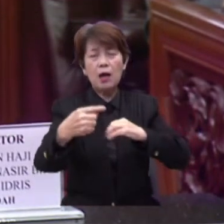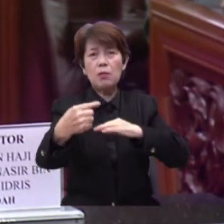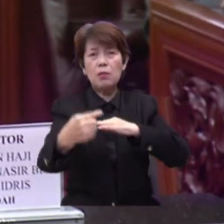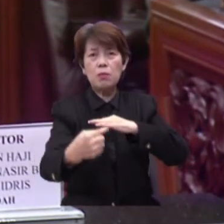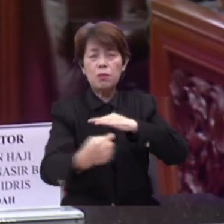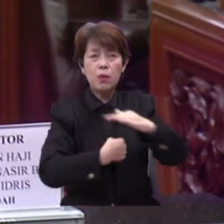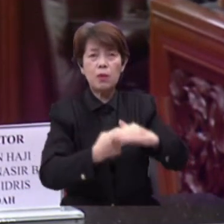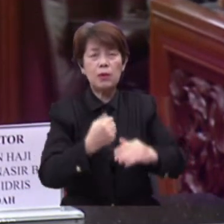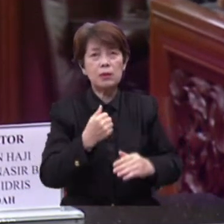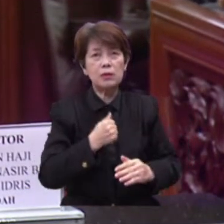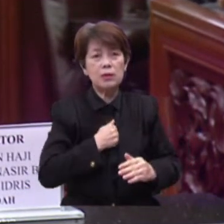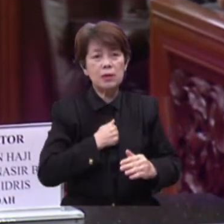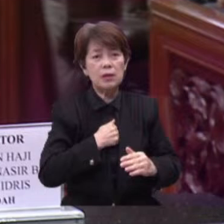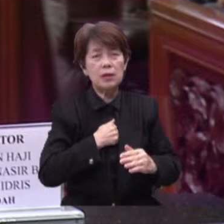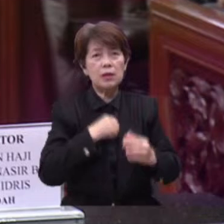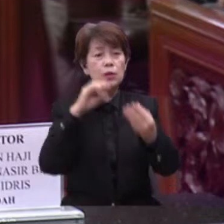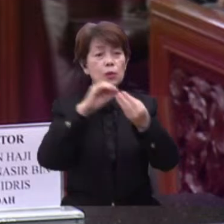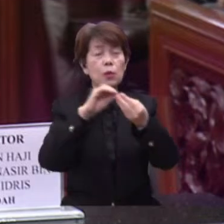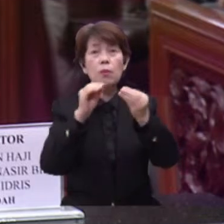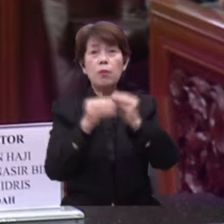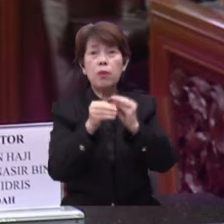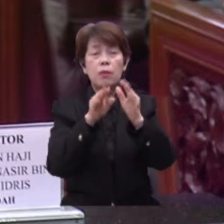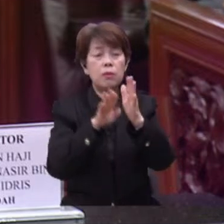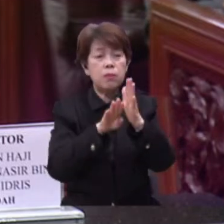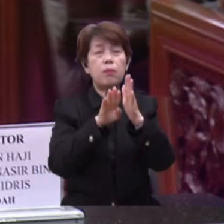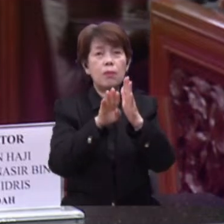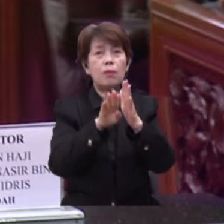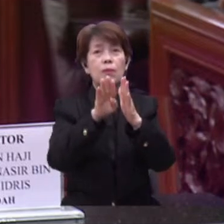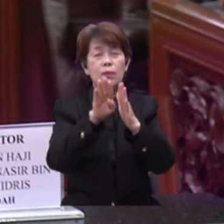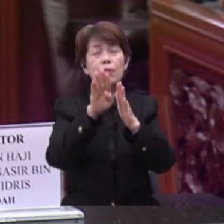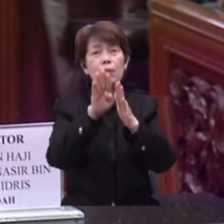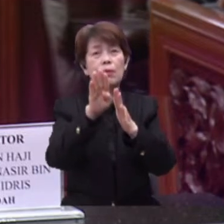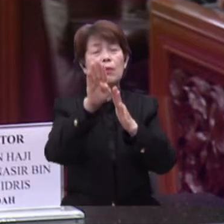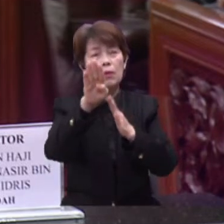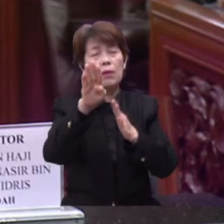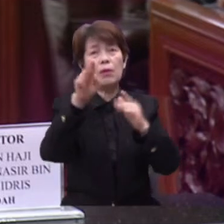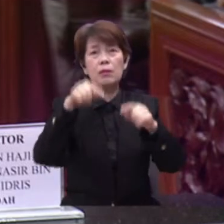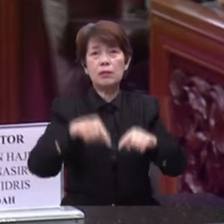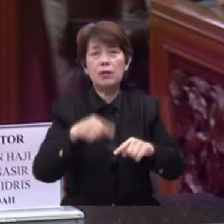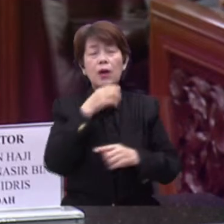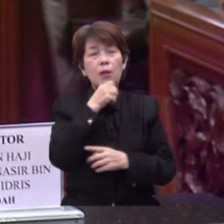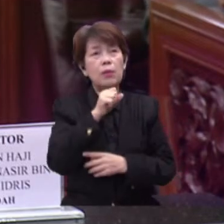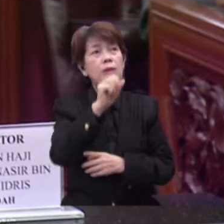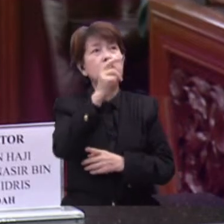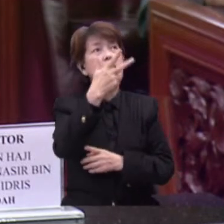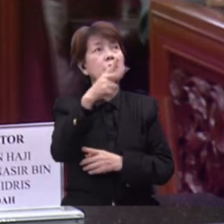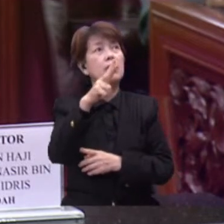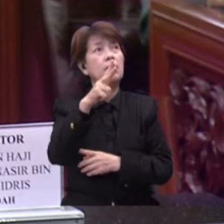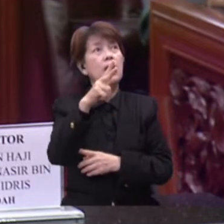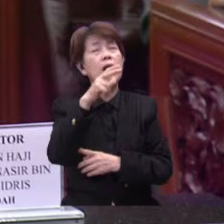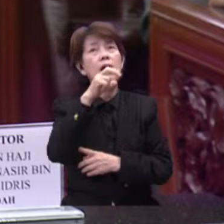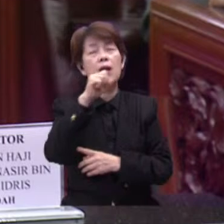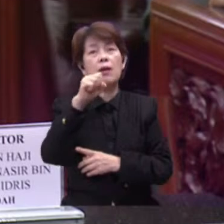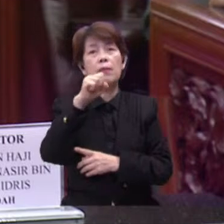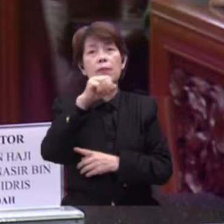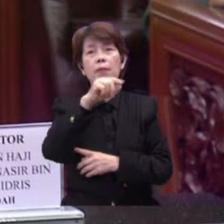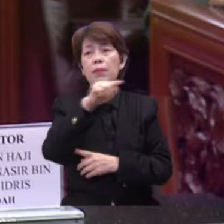di kalangan remaja kita diantara umur 13 tahun